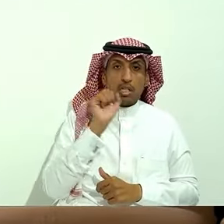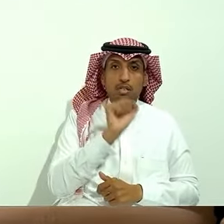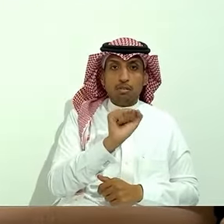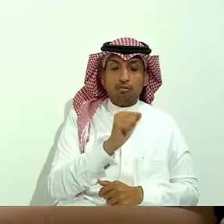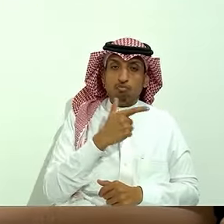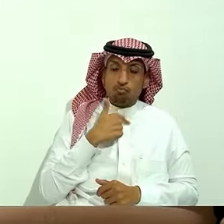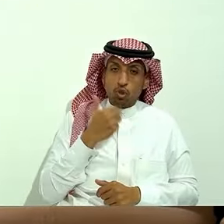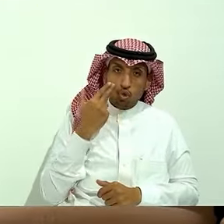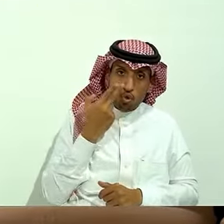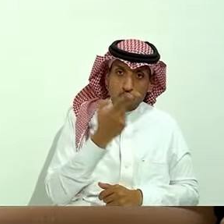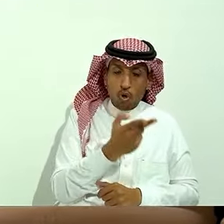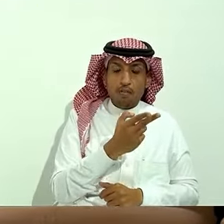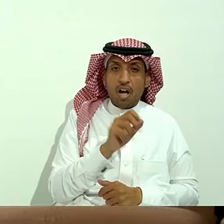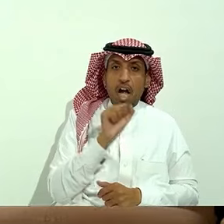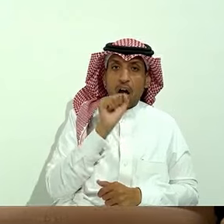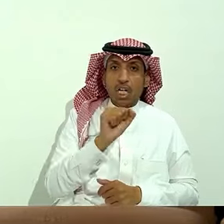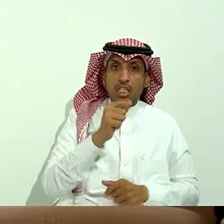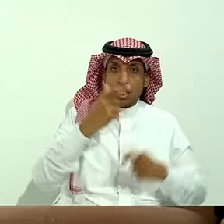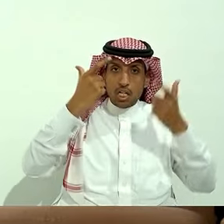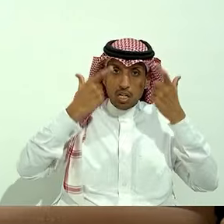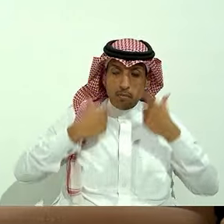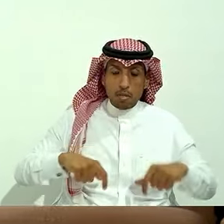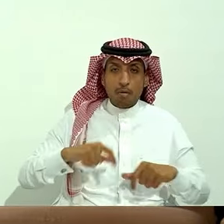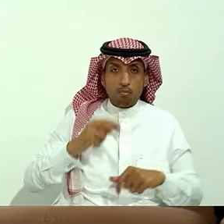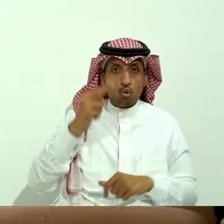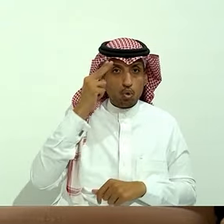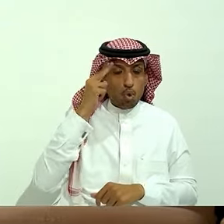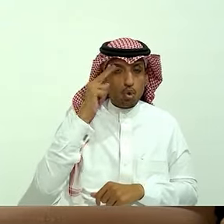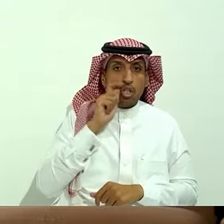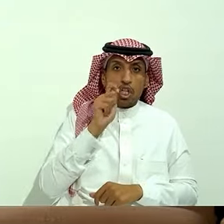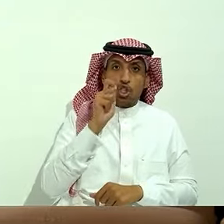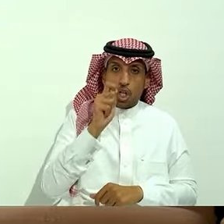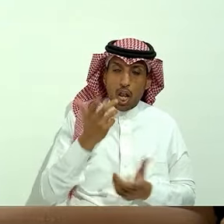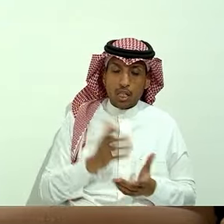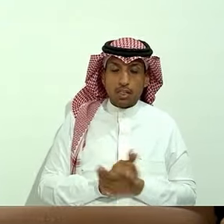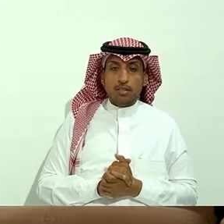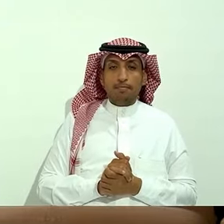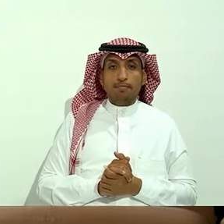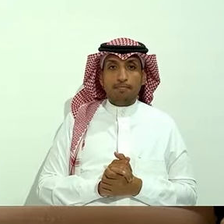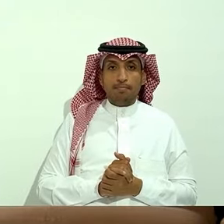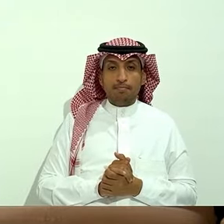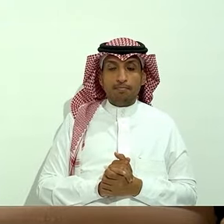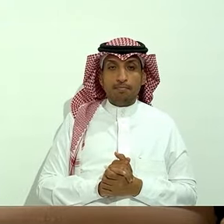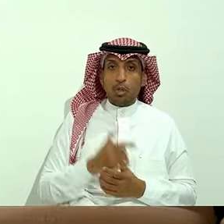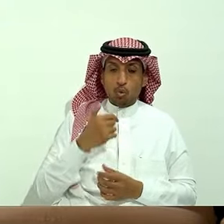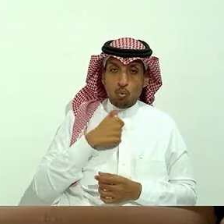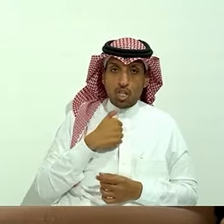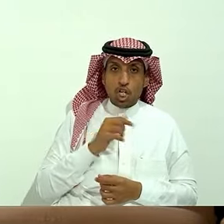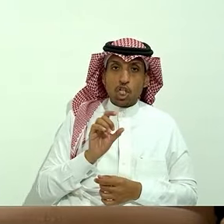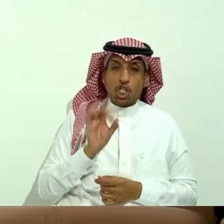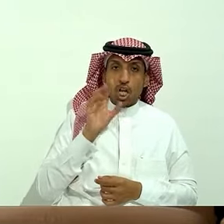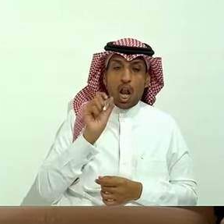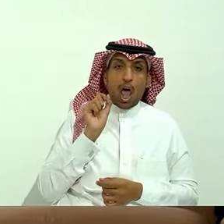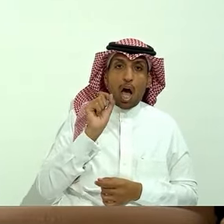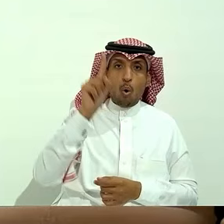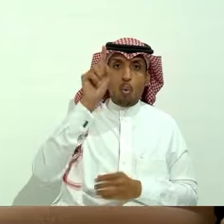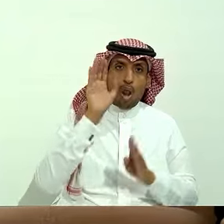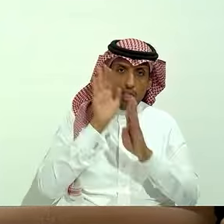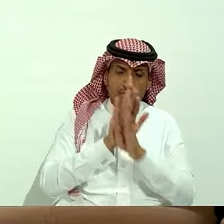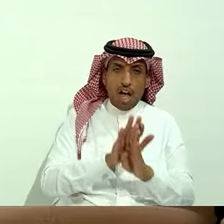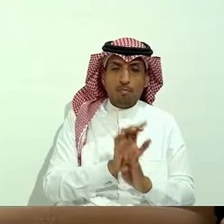منك شيء جديد للزي السعودي الرجالي، وأنا حكون أول داعمي في